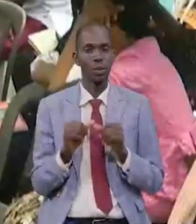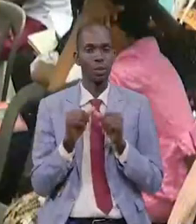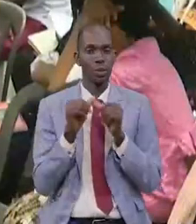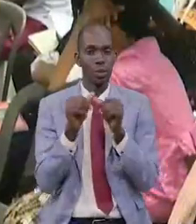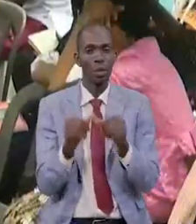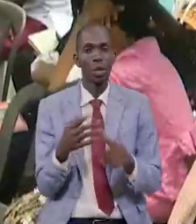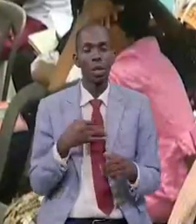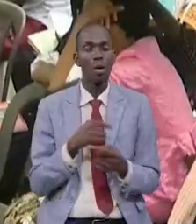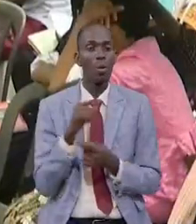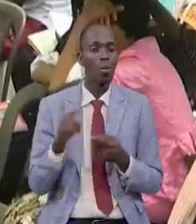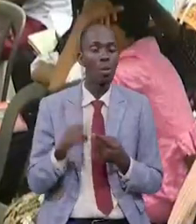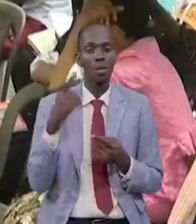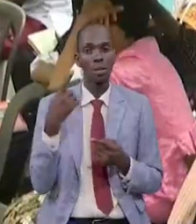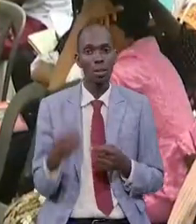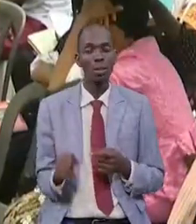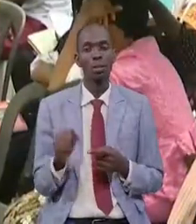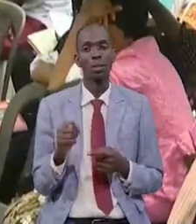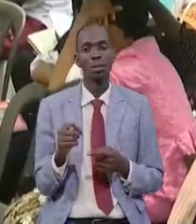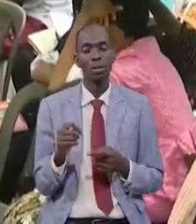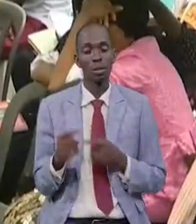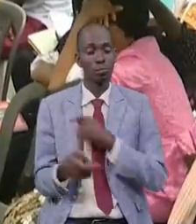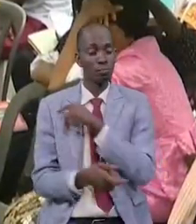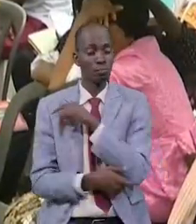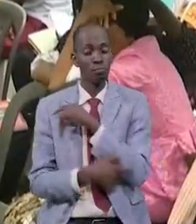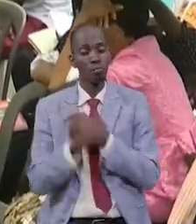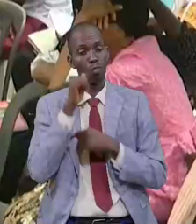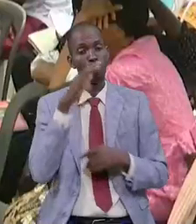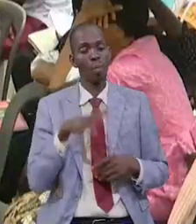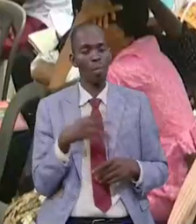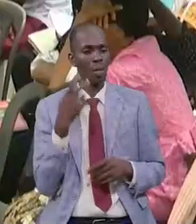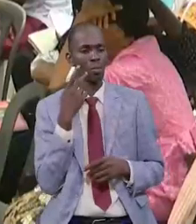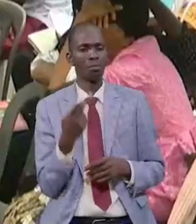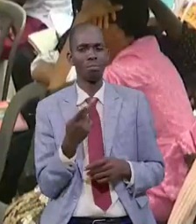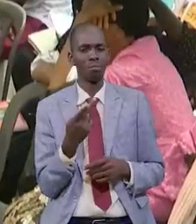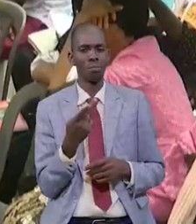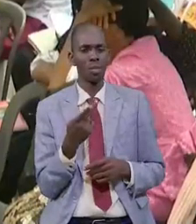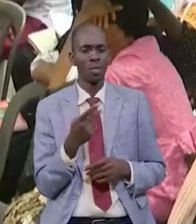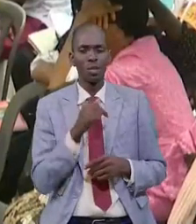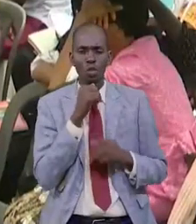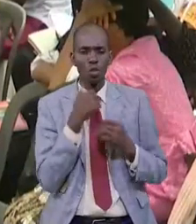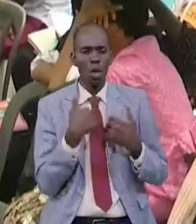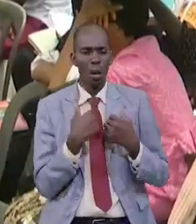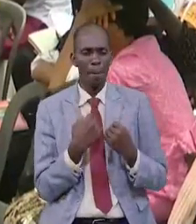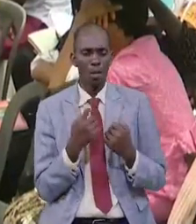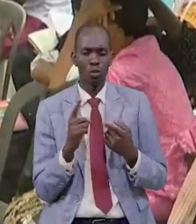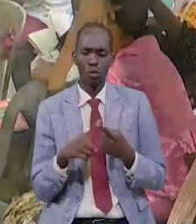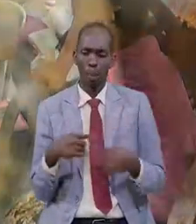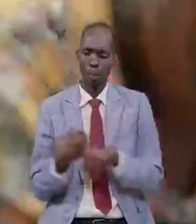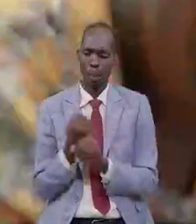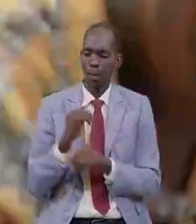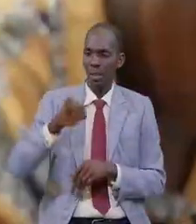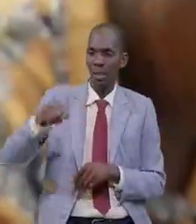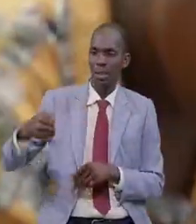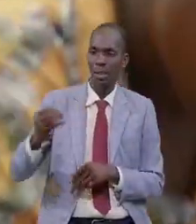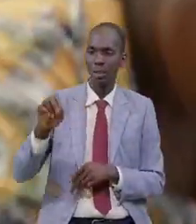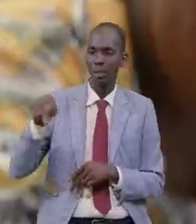et lorsque la tentatrice a vu qui qu'elle ne n'arrivait pas à faire tomber Joseph a